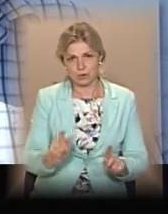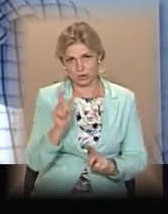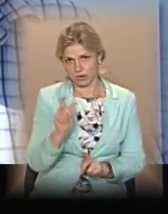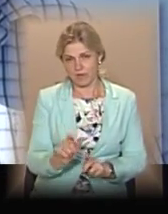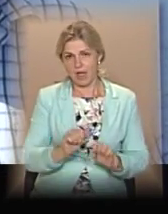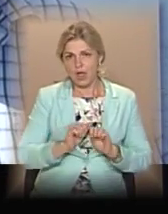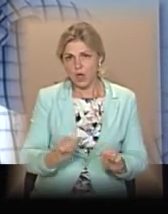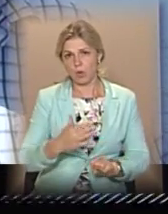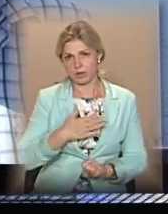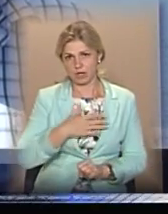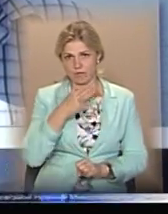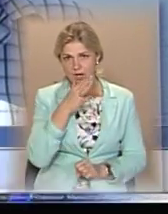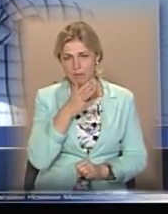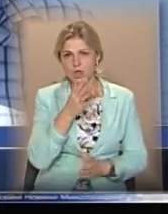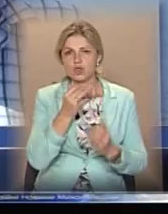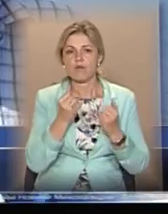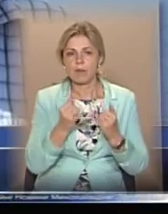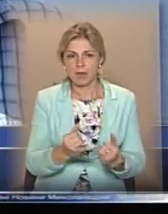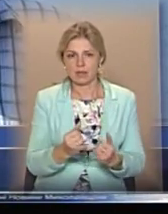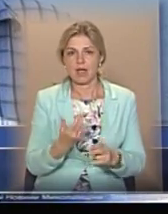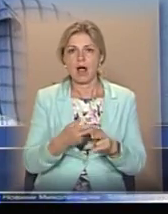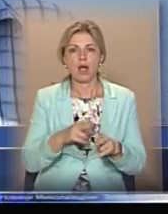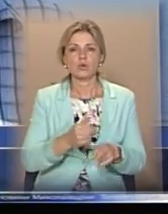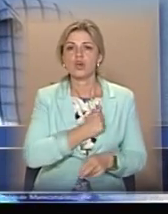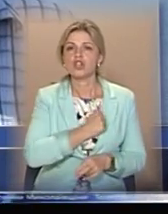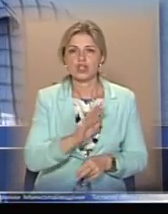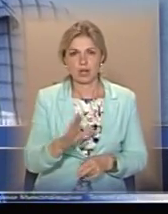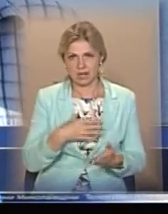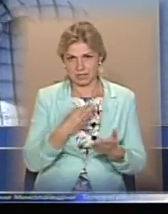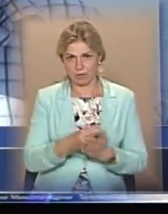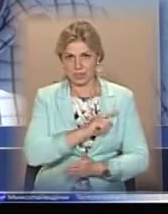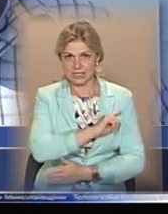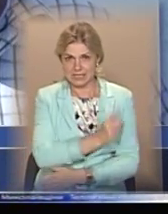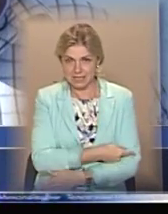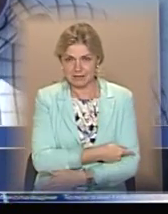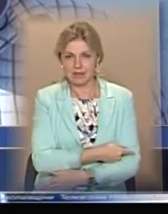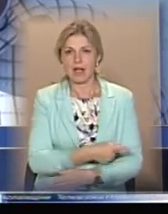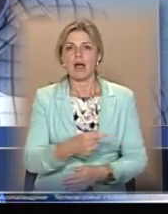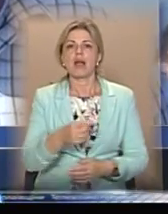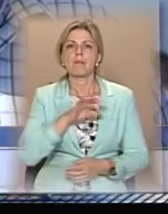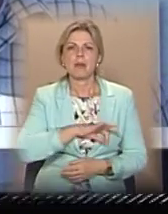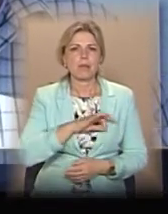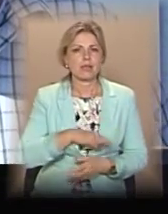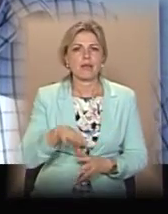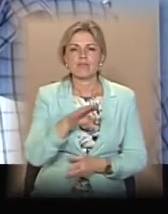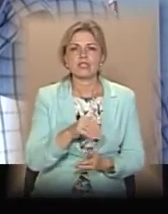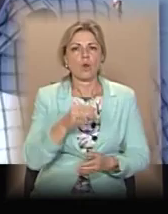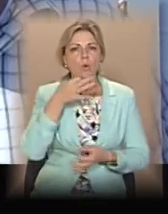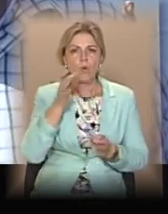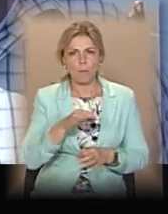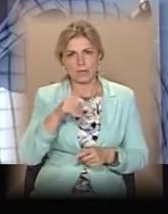нашого часу, наш сучасник, який, не жаліє своїх сил, применяє все свій опыт і